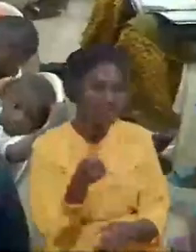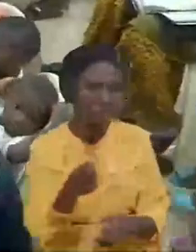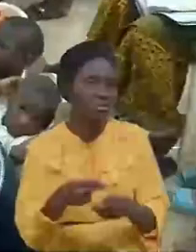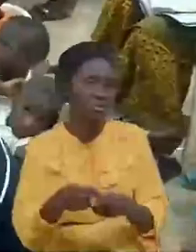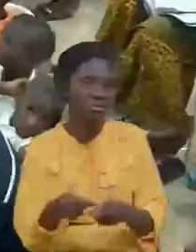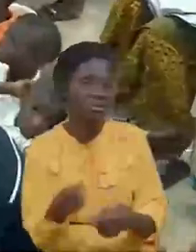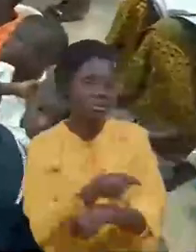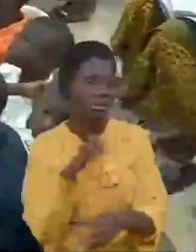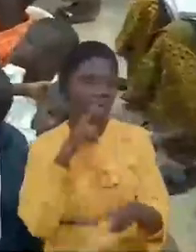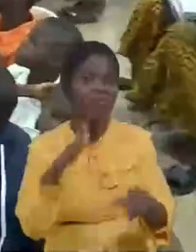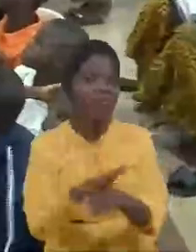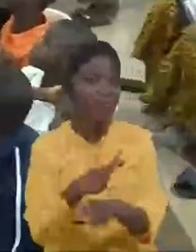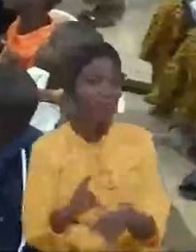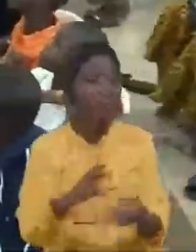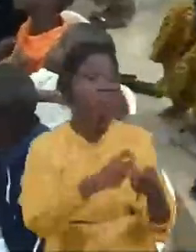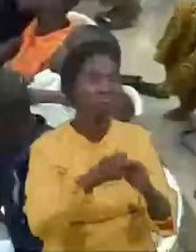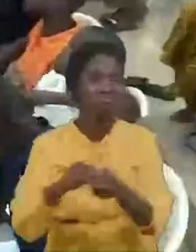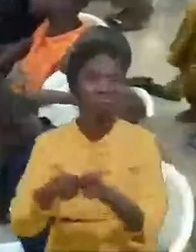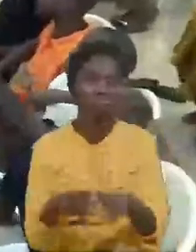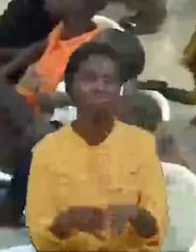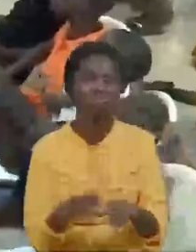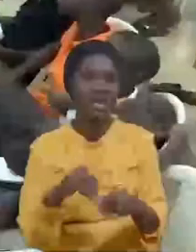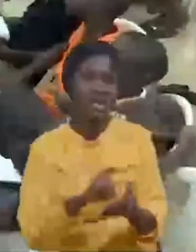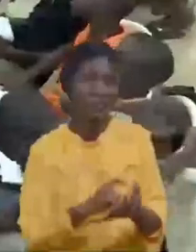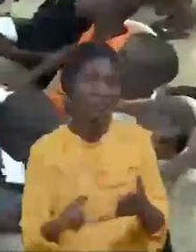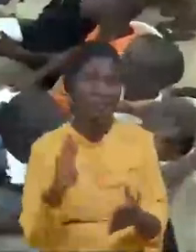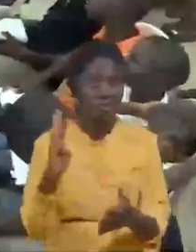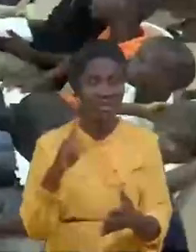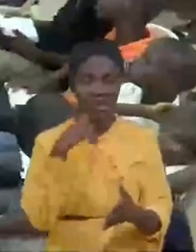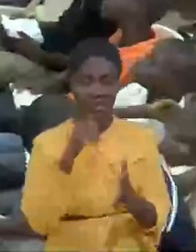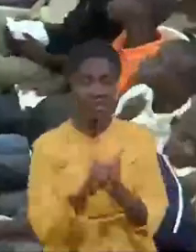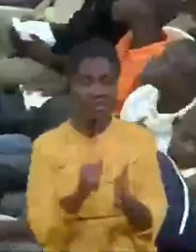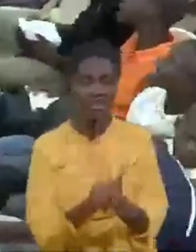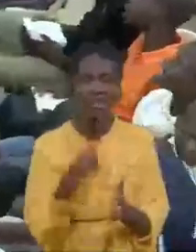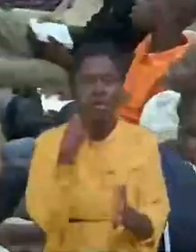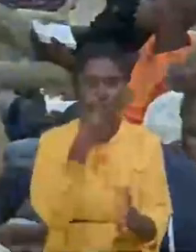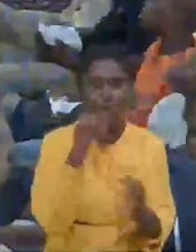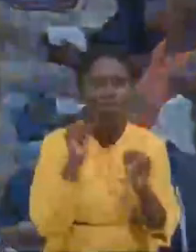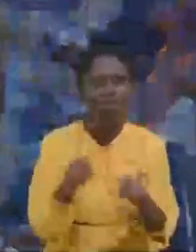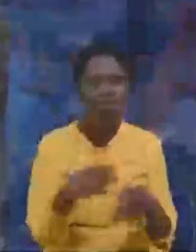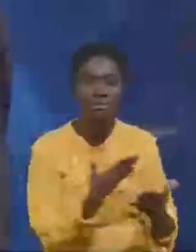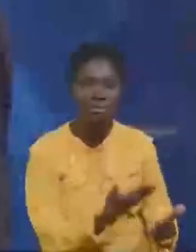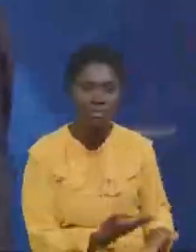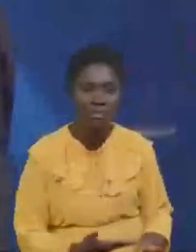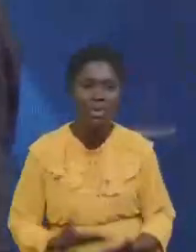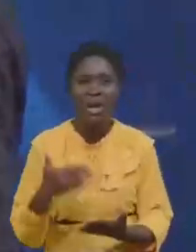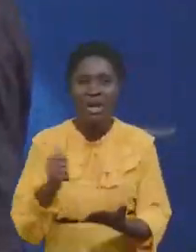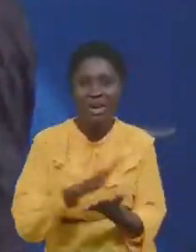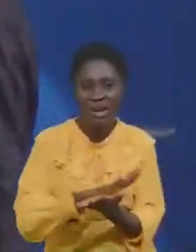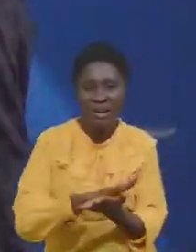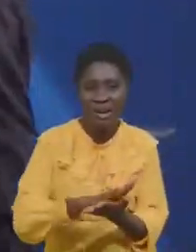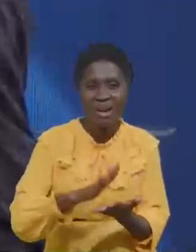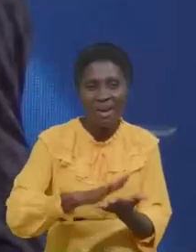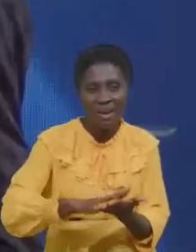cette vie courte est sans cesse agitée. Et le verset 4 dit, comment d'un être